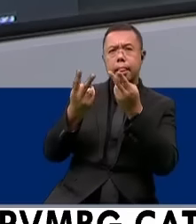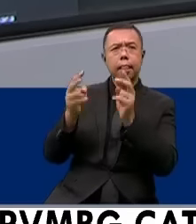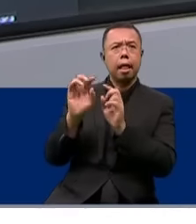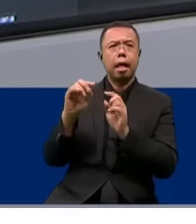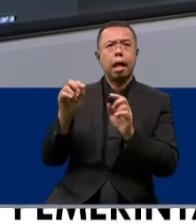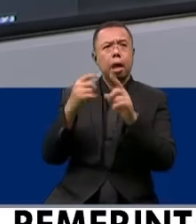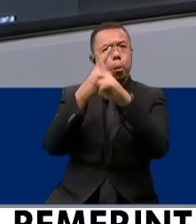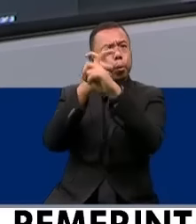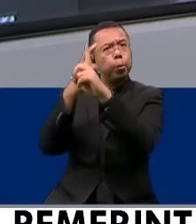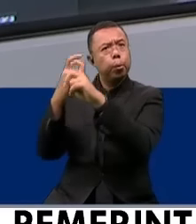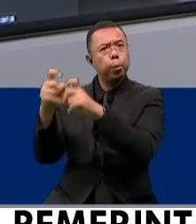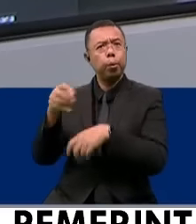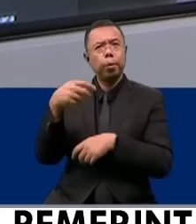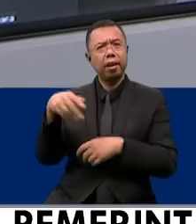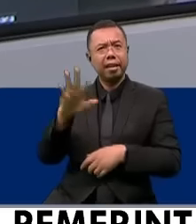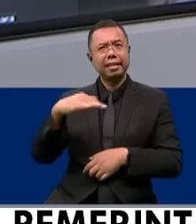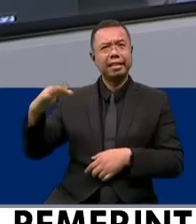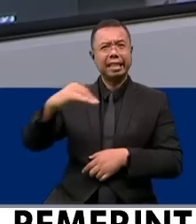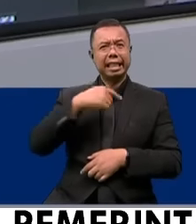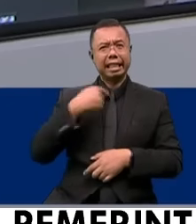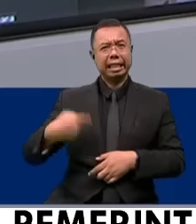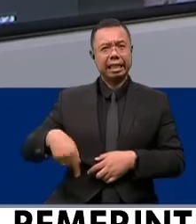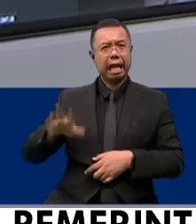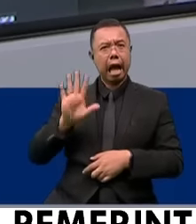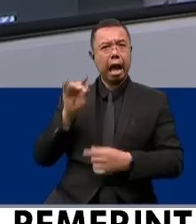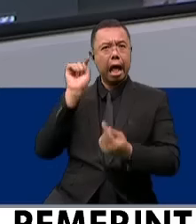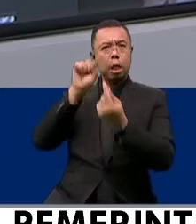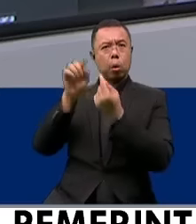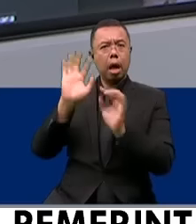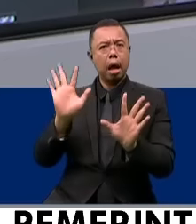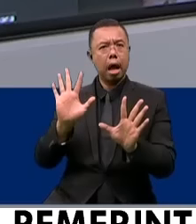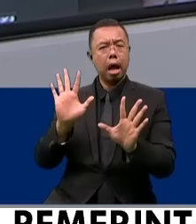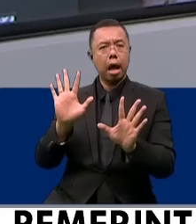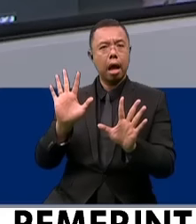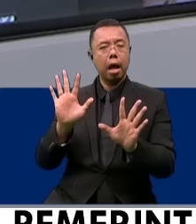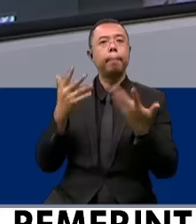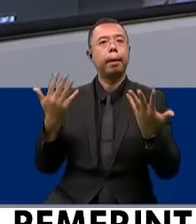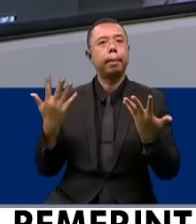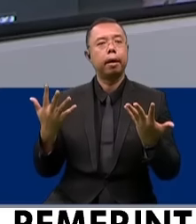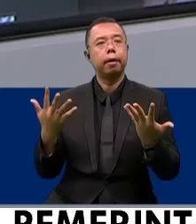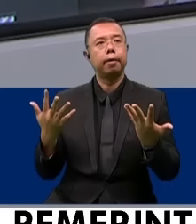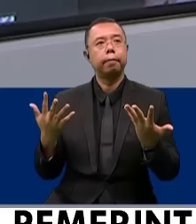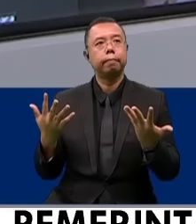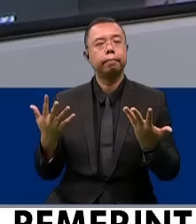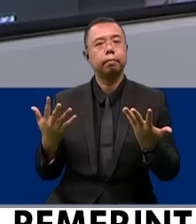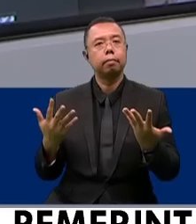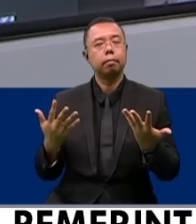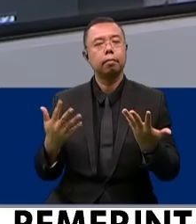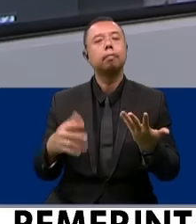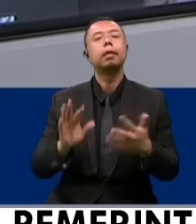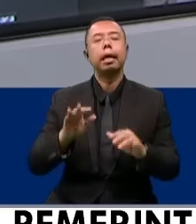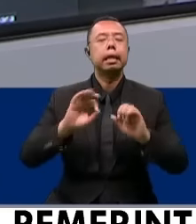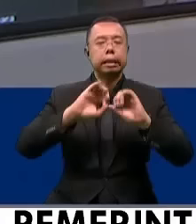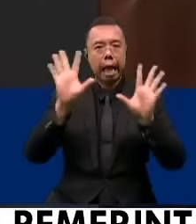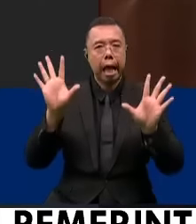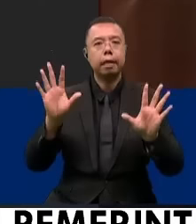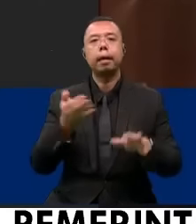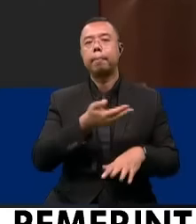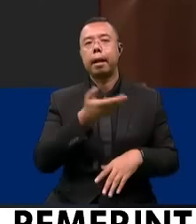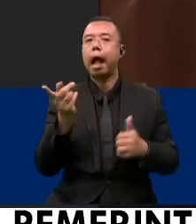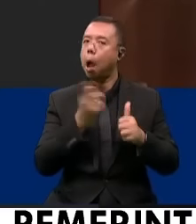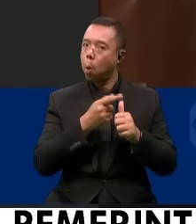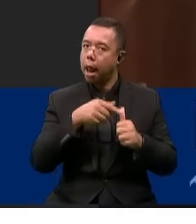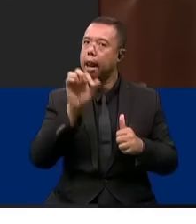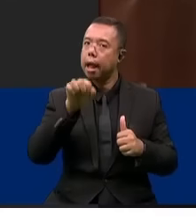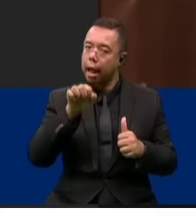atau memang tidak bisa juga ee lepas dari bahaya itu seperti apa yang pasti adalah Meskipun mereka awalnya